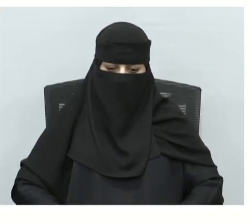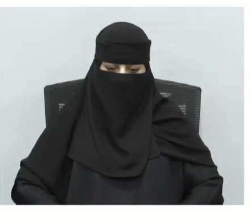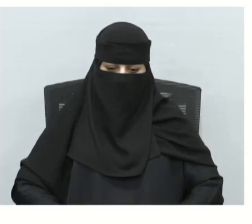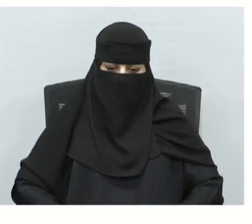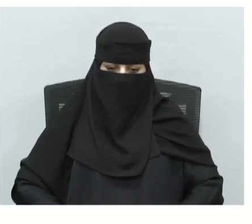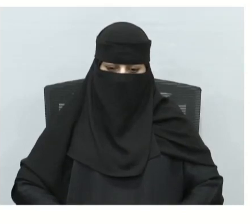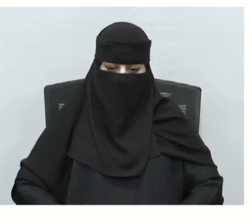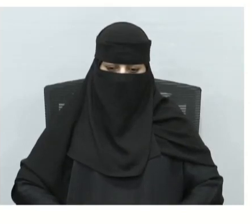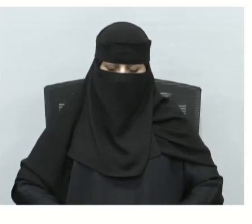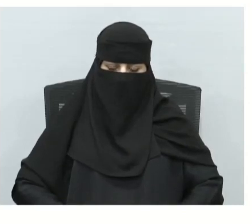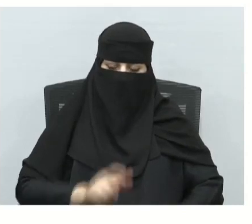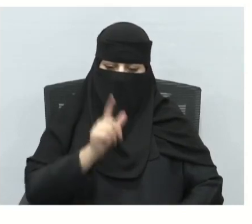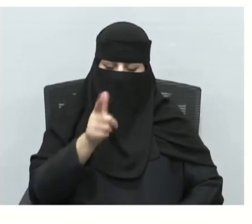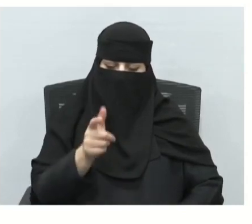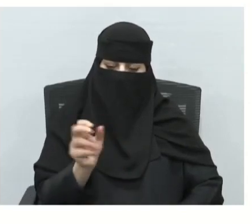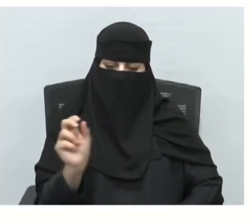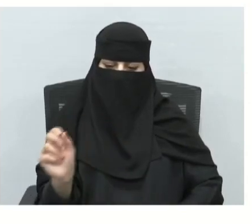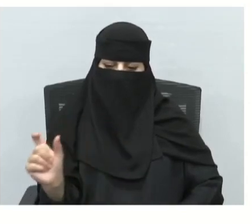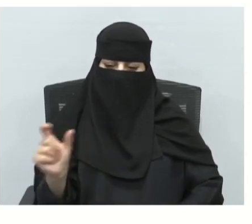عليكم قالت